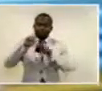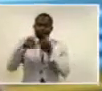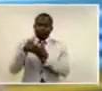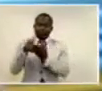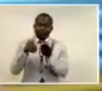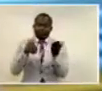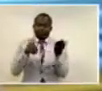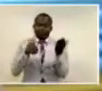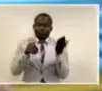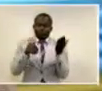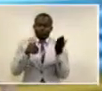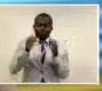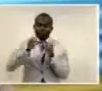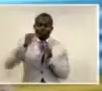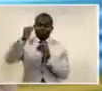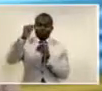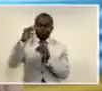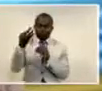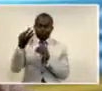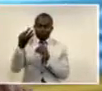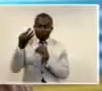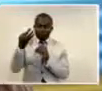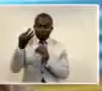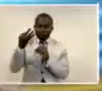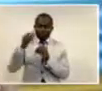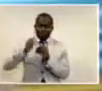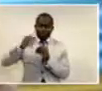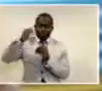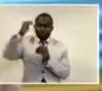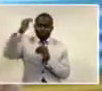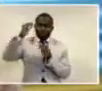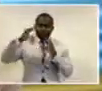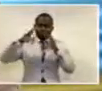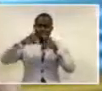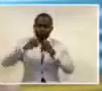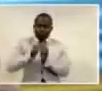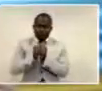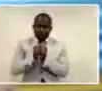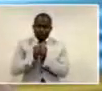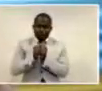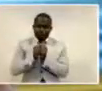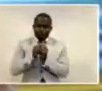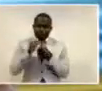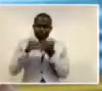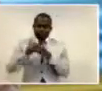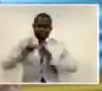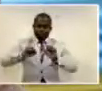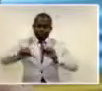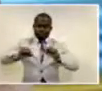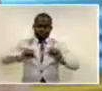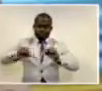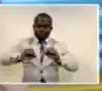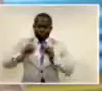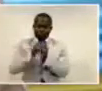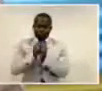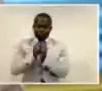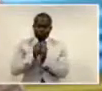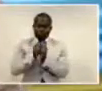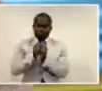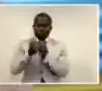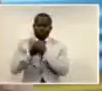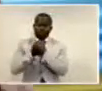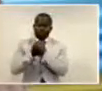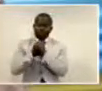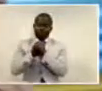yayindi igeretse gatatu nawe urabyumva ni ndende ishobora isarwa gukindi kikagwa hasi nayitangiye gutigita uba hehe ni